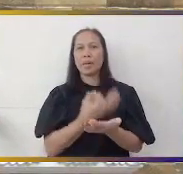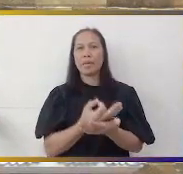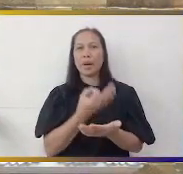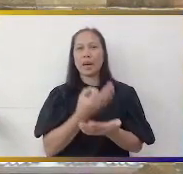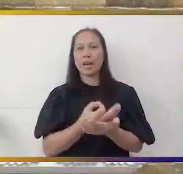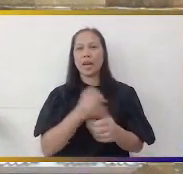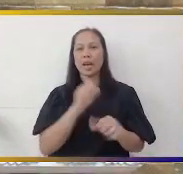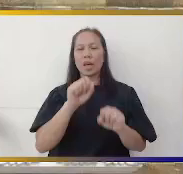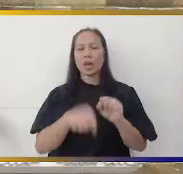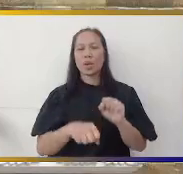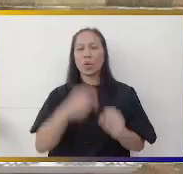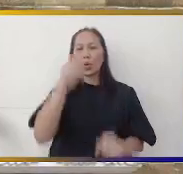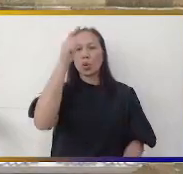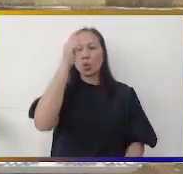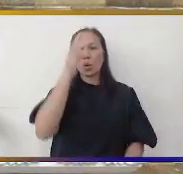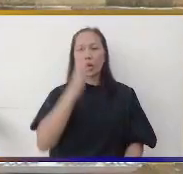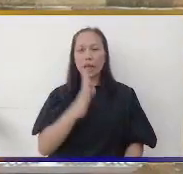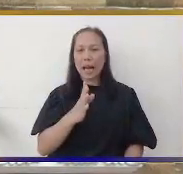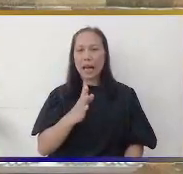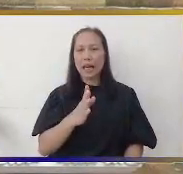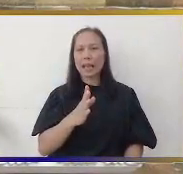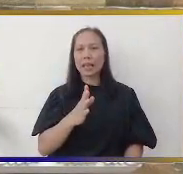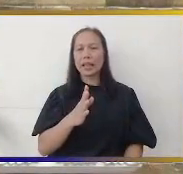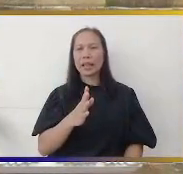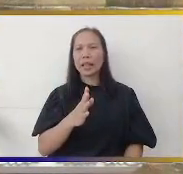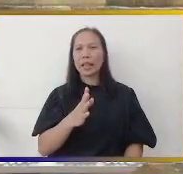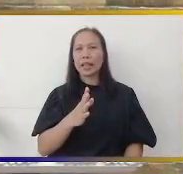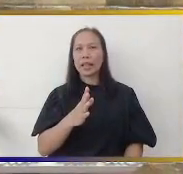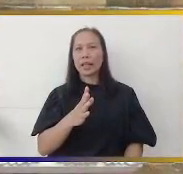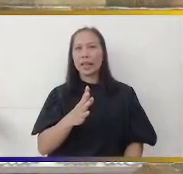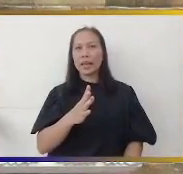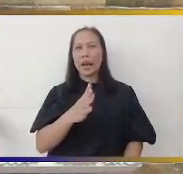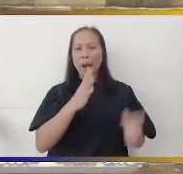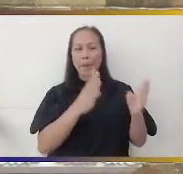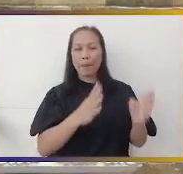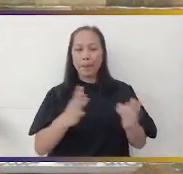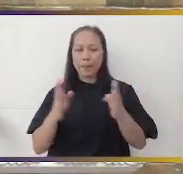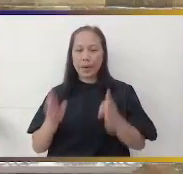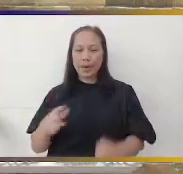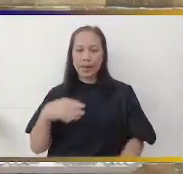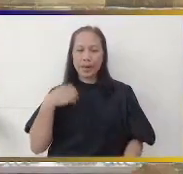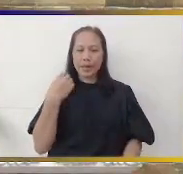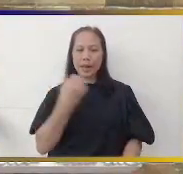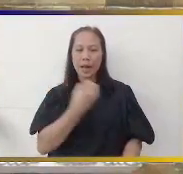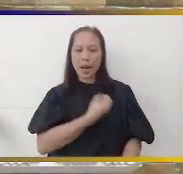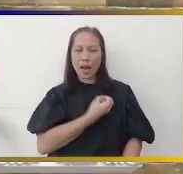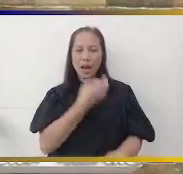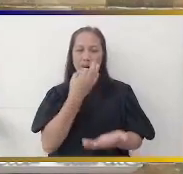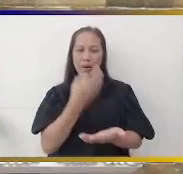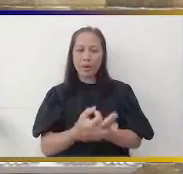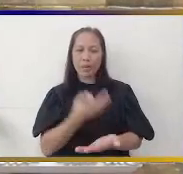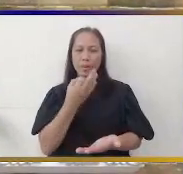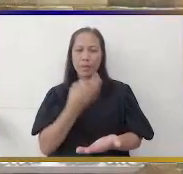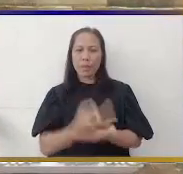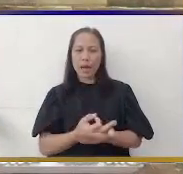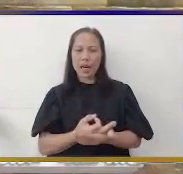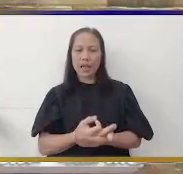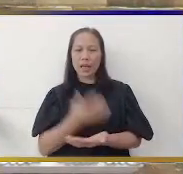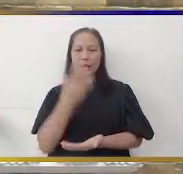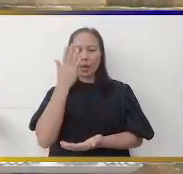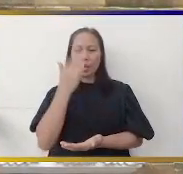babagsak tayo sa pera imbis na mapalapit tayo sa Diyos mapapalayo tayo